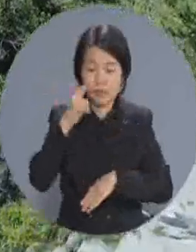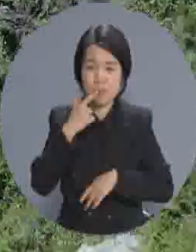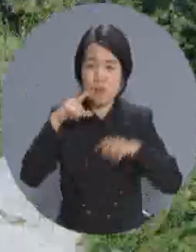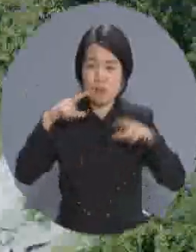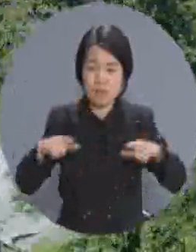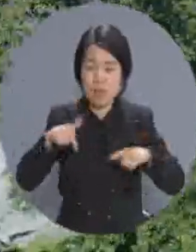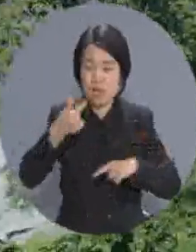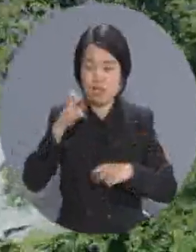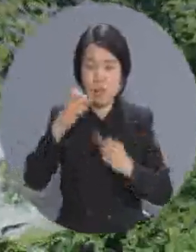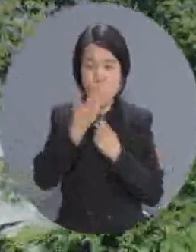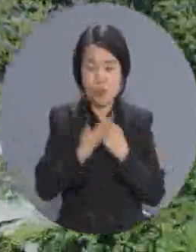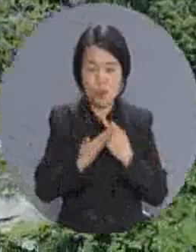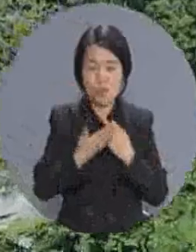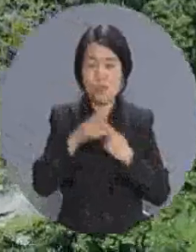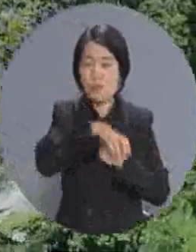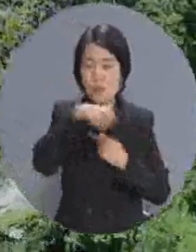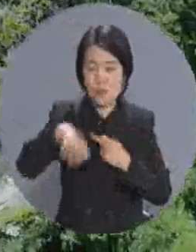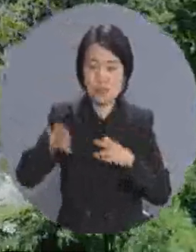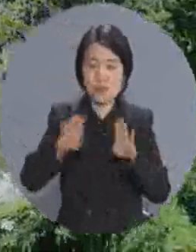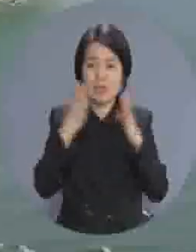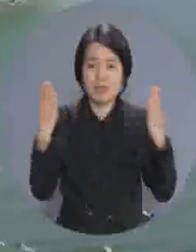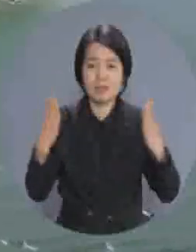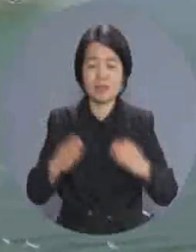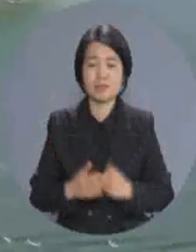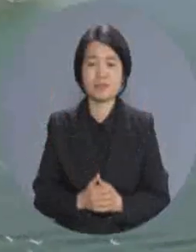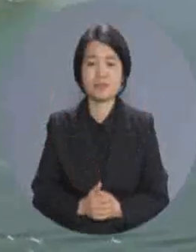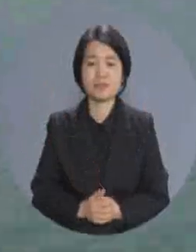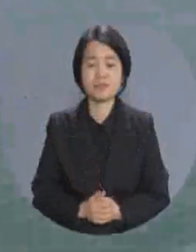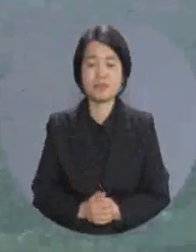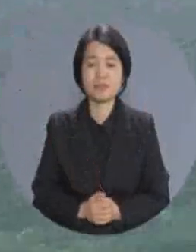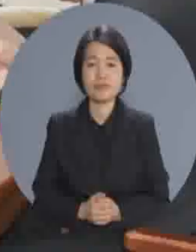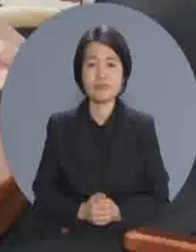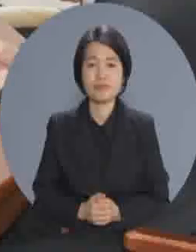진모지구 금오도 등 도서지역 일원에서 열립니다